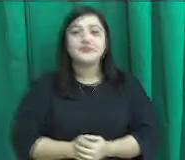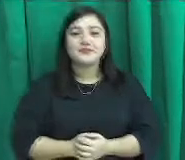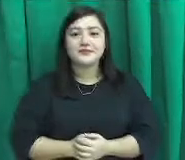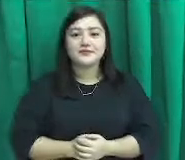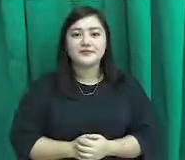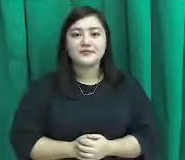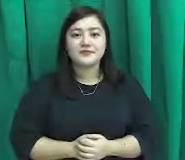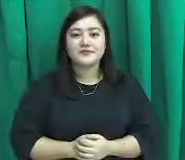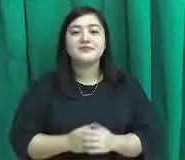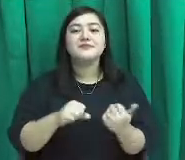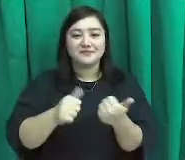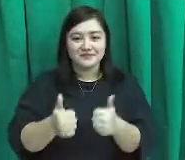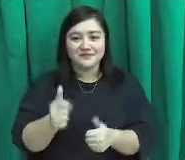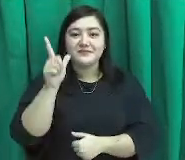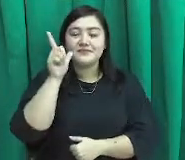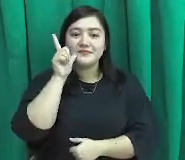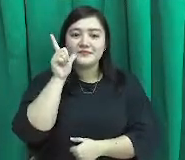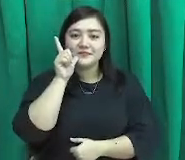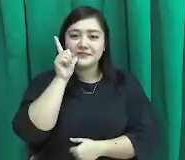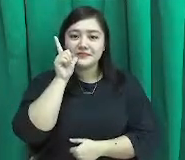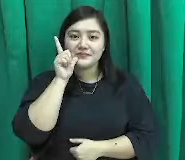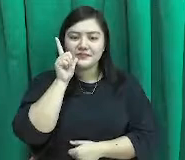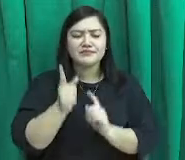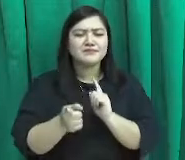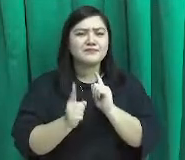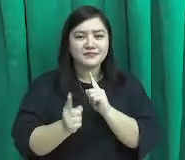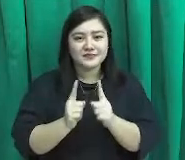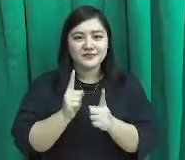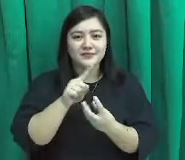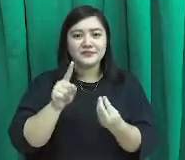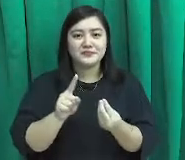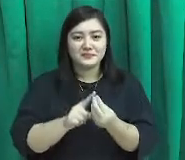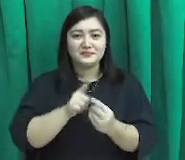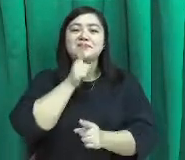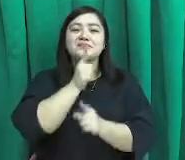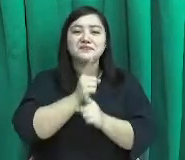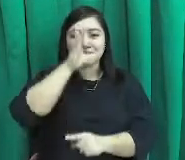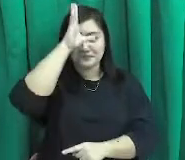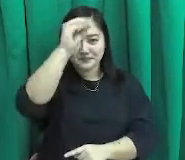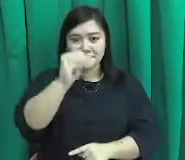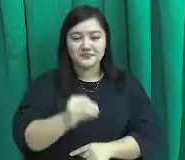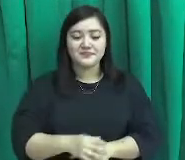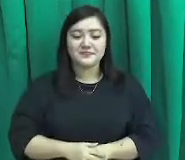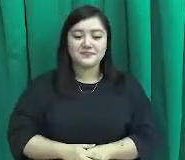ang Baptist Lands, usapang panglalaki. At